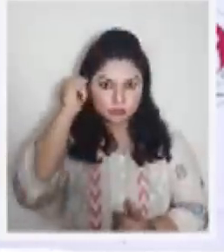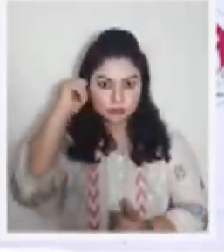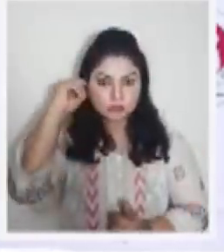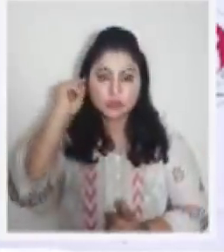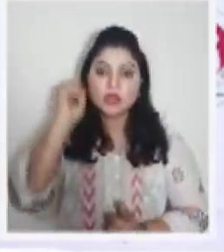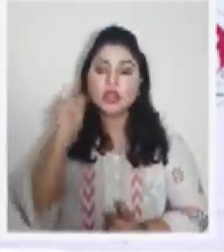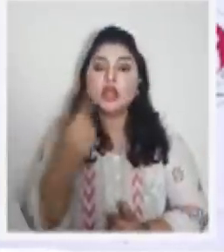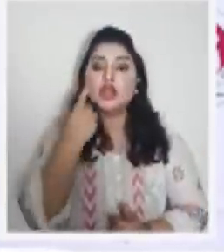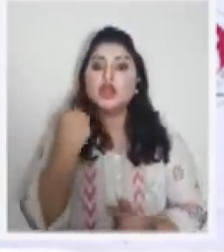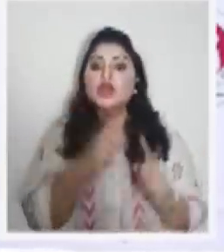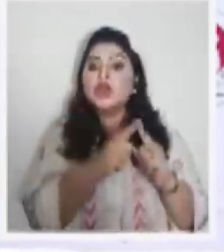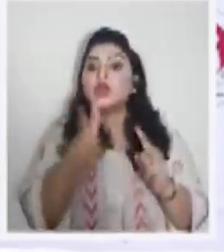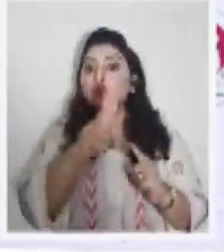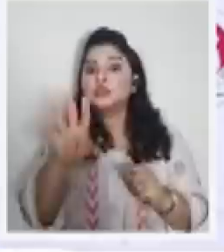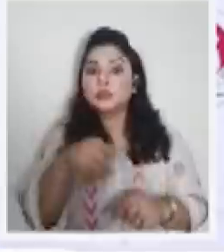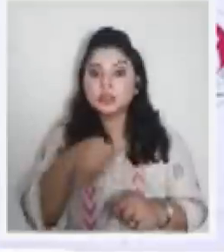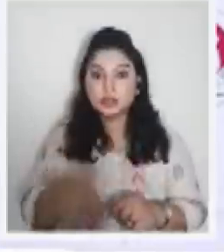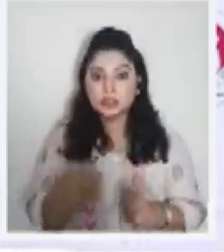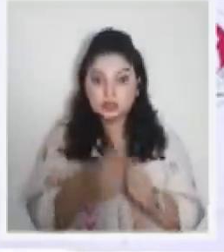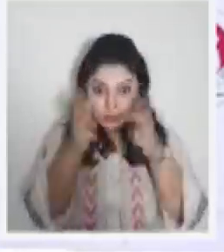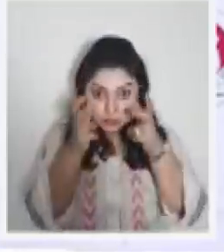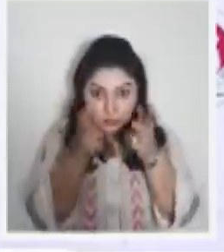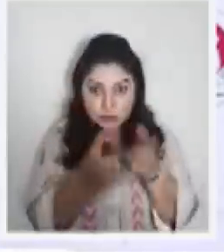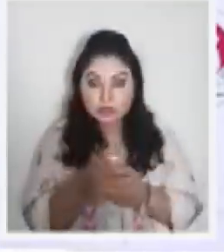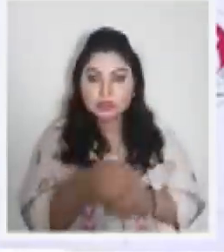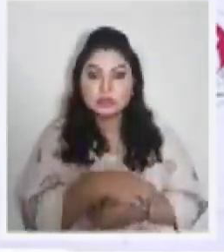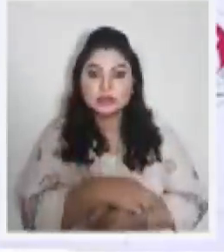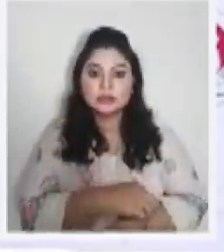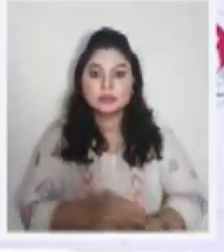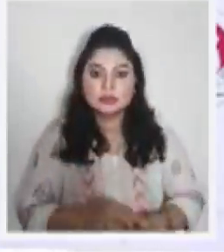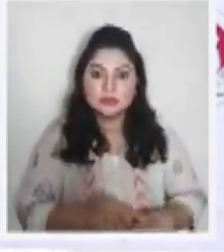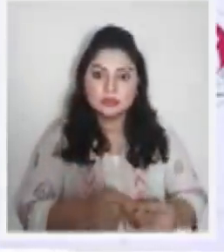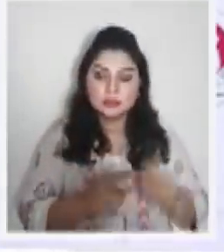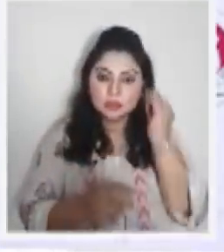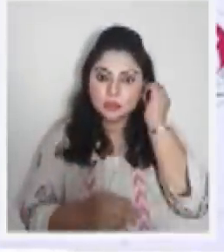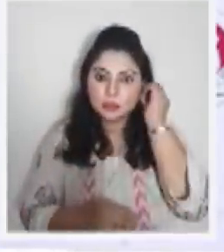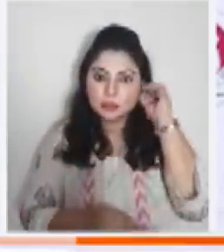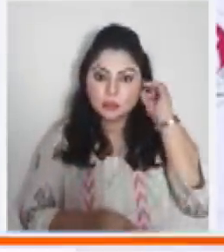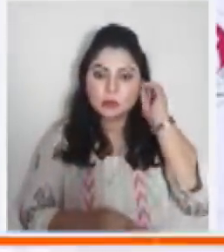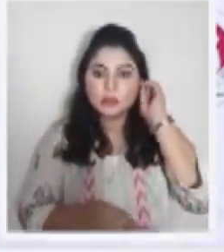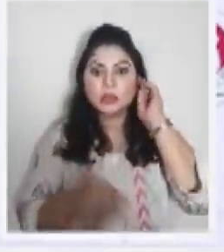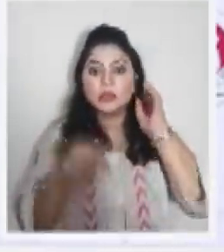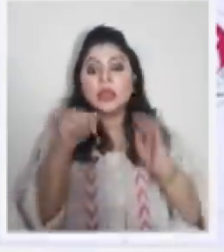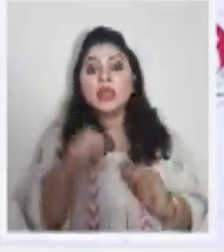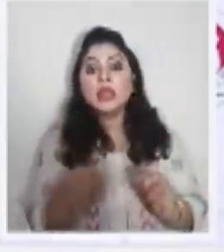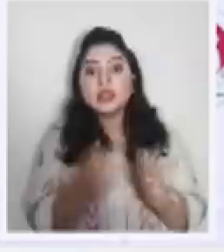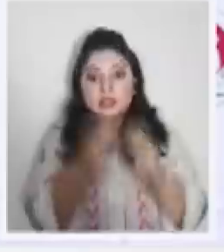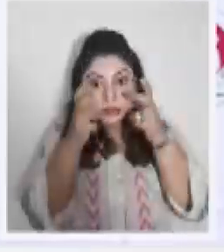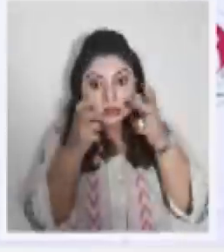মধ্যে অন্তর্ভুক্ত করব। 24 ঘন্টা আইসোলেশনে যুক্ত হয়েছেন 744 জন, 24 ঘন্টা আইসোলেশন থেকে মুক্ত